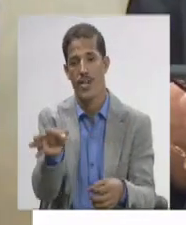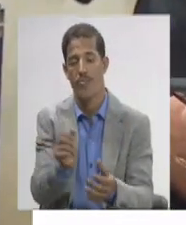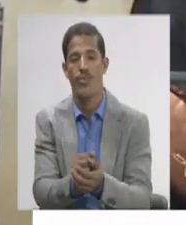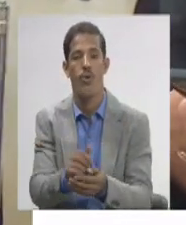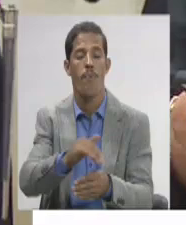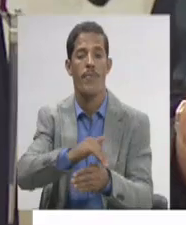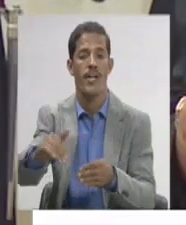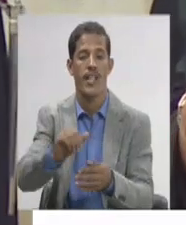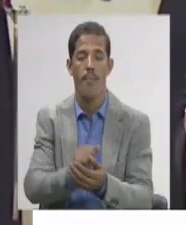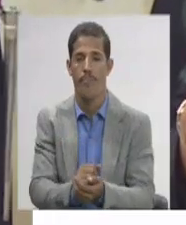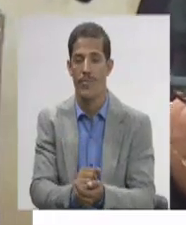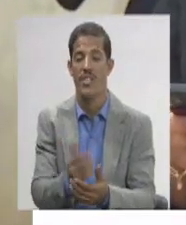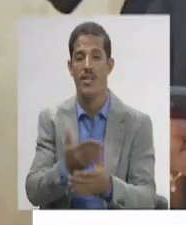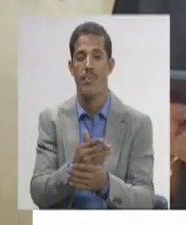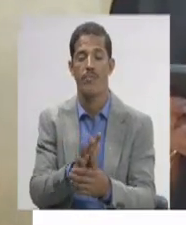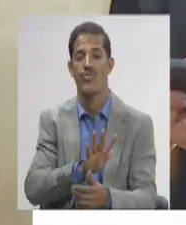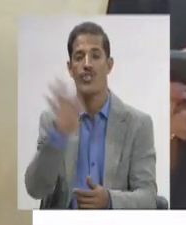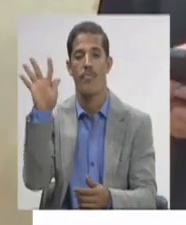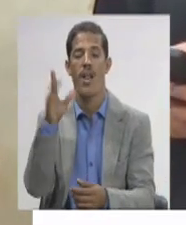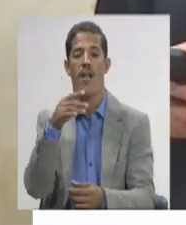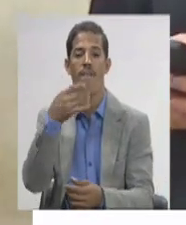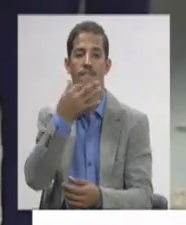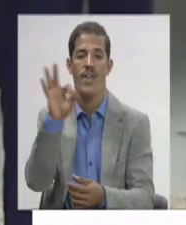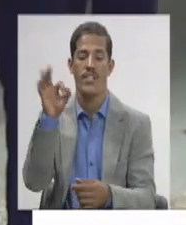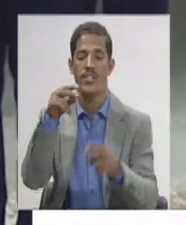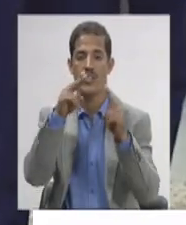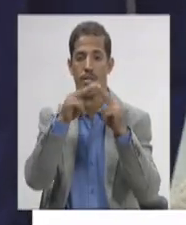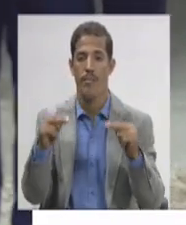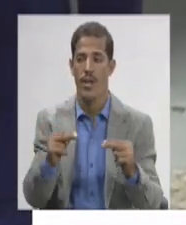سين دونيز شمال العاصمه الفرنسيه باريس